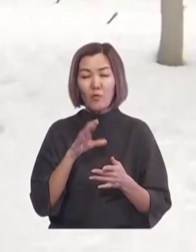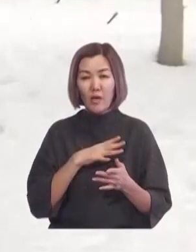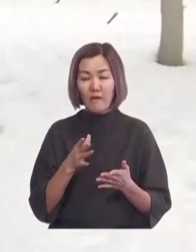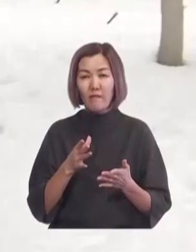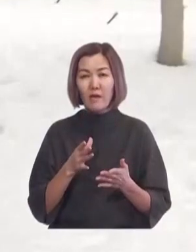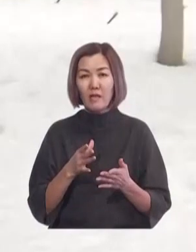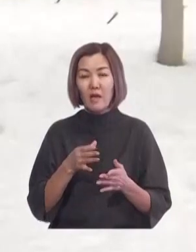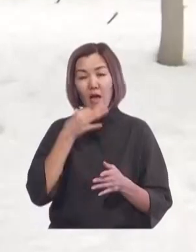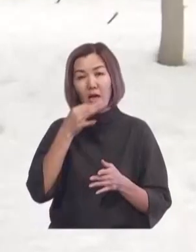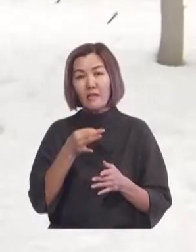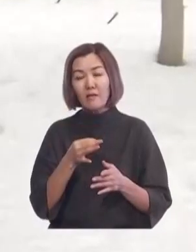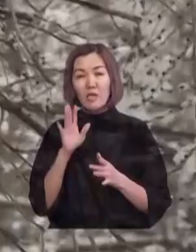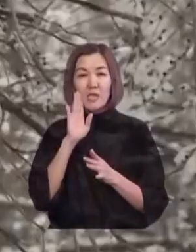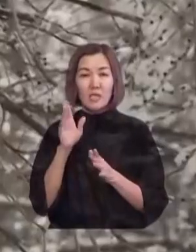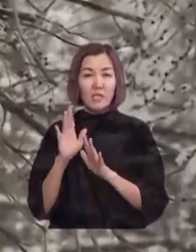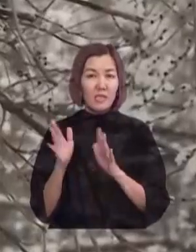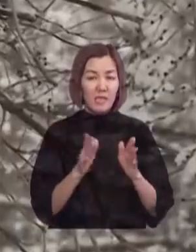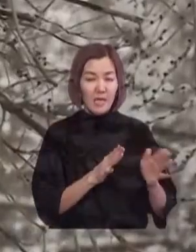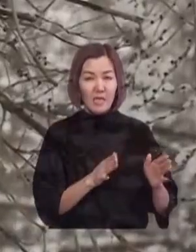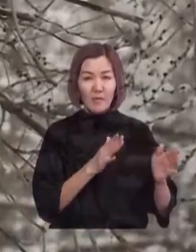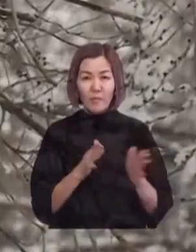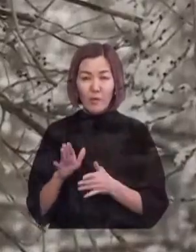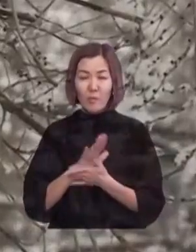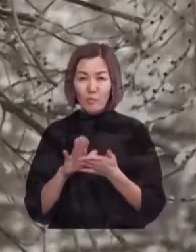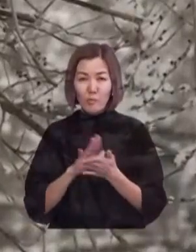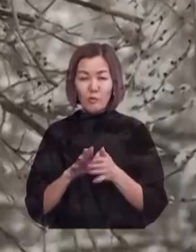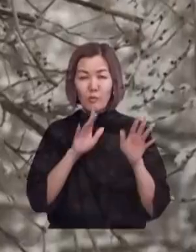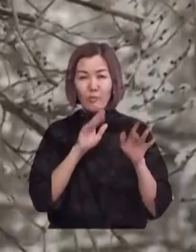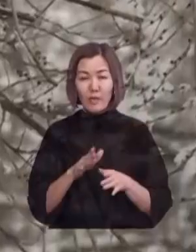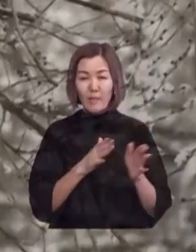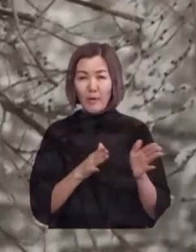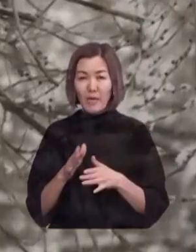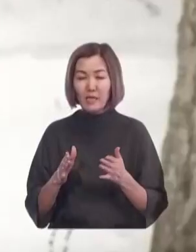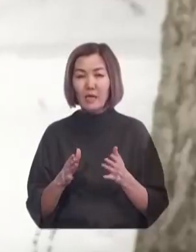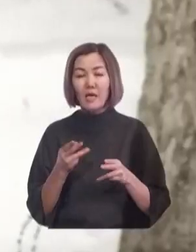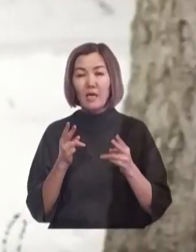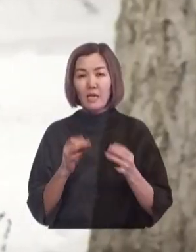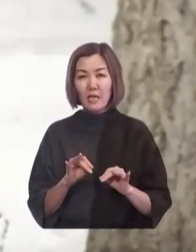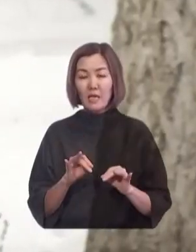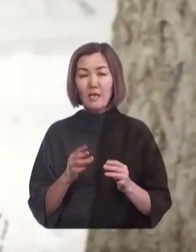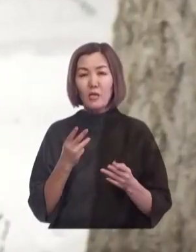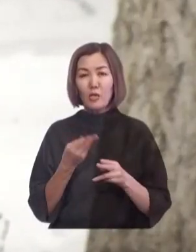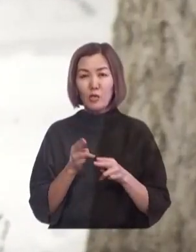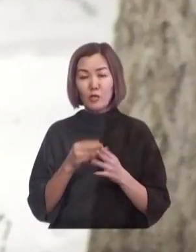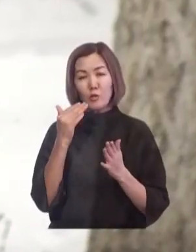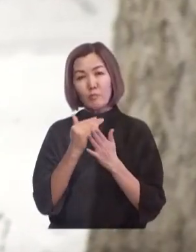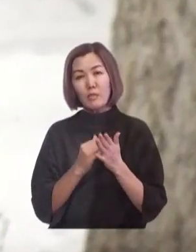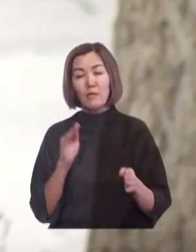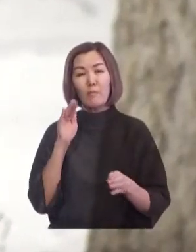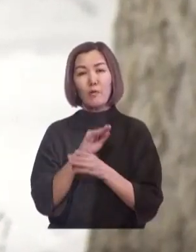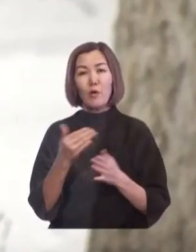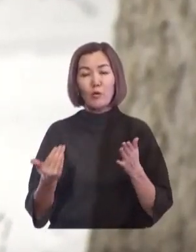будет отвечать не только за озеленение города, вывоз мусора, уборку снега и за порядок дворовых территорий. Отныне этот список пополнится